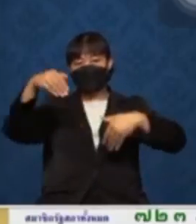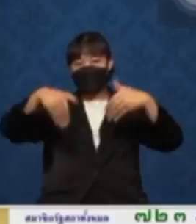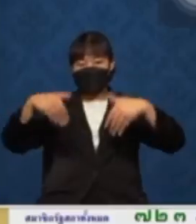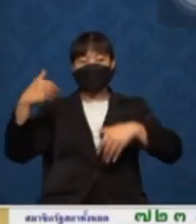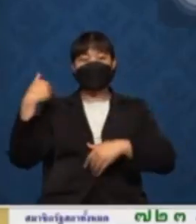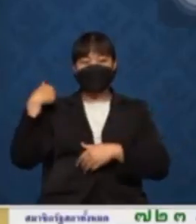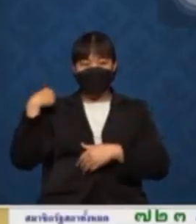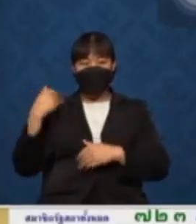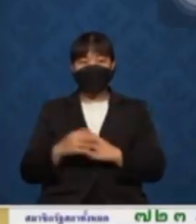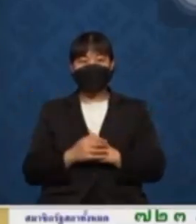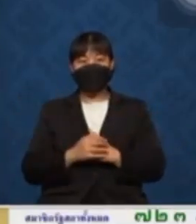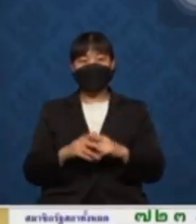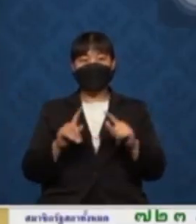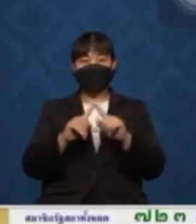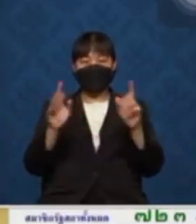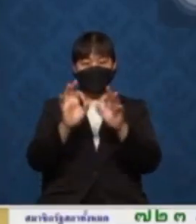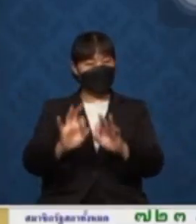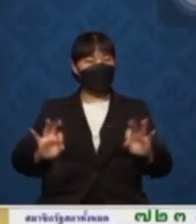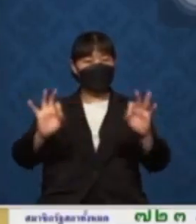ต่